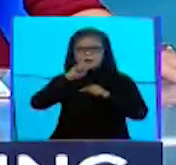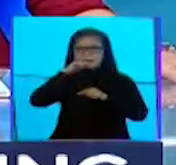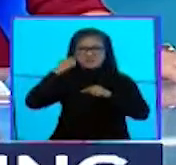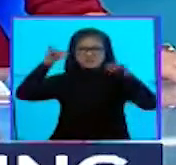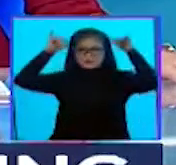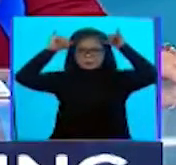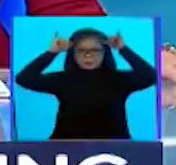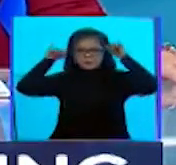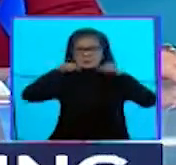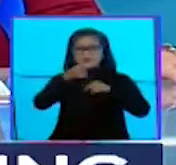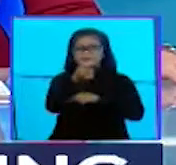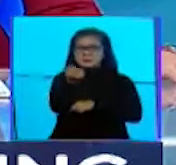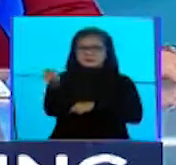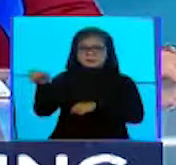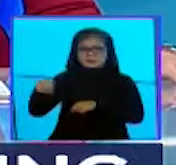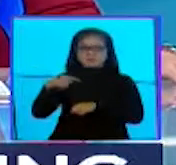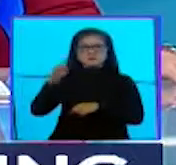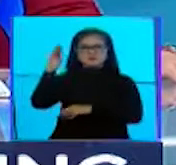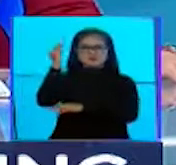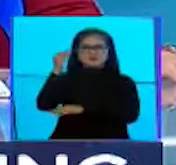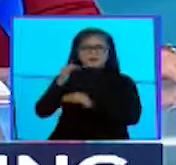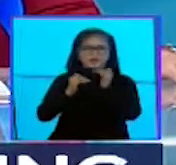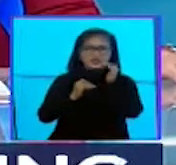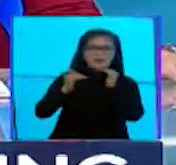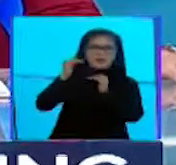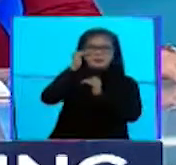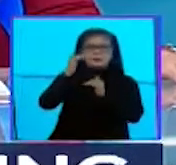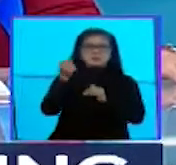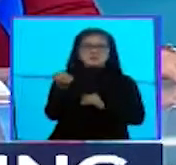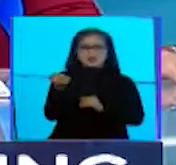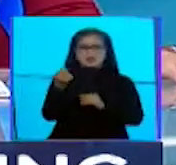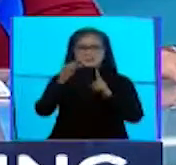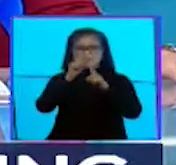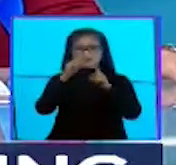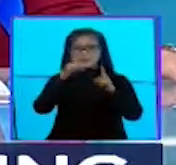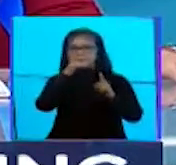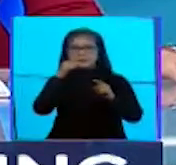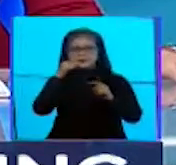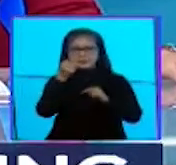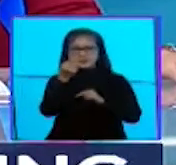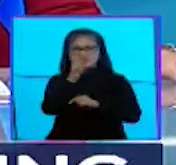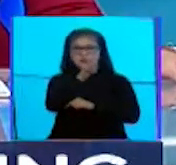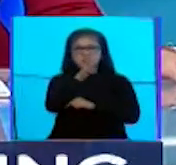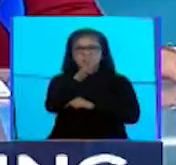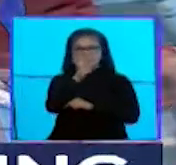Pasar Palmerah, Jakarta Barat misalnya, harga daging sapi melonjak mencapai Rp130.000 per kilogram.